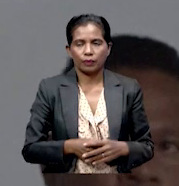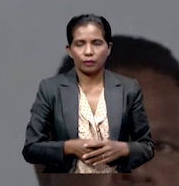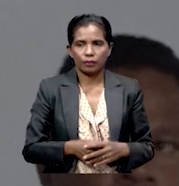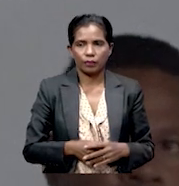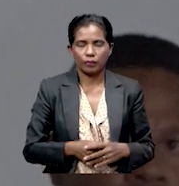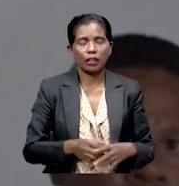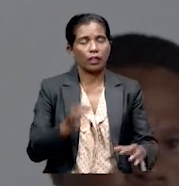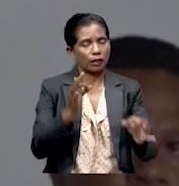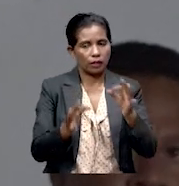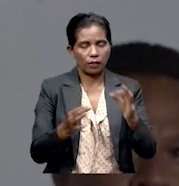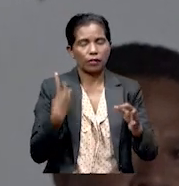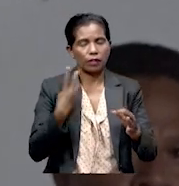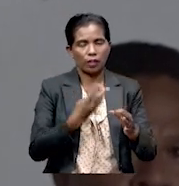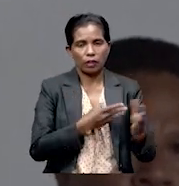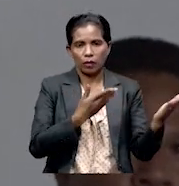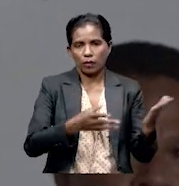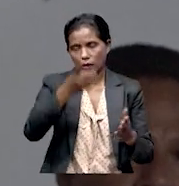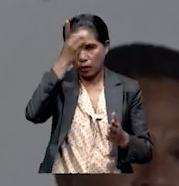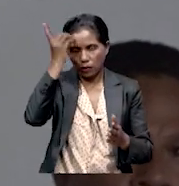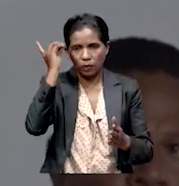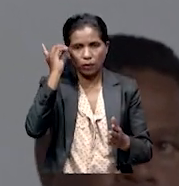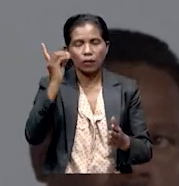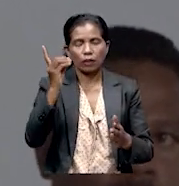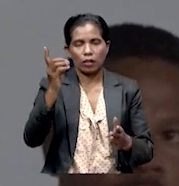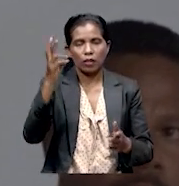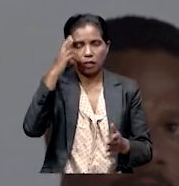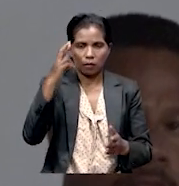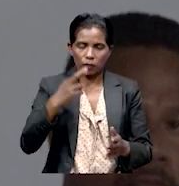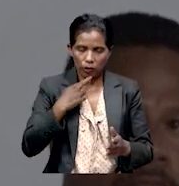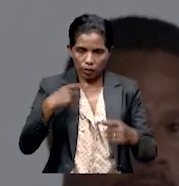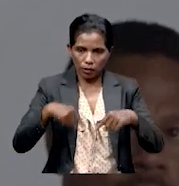Kali kita lori dotor jeram zot ke bawah meter kelaran.